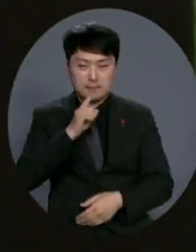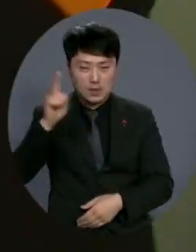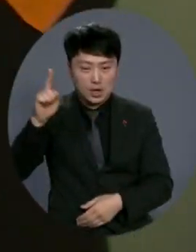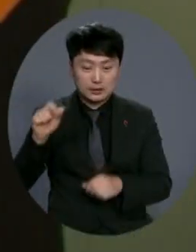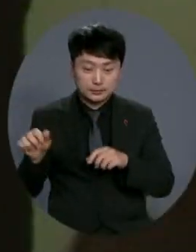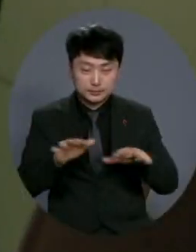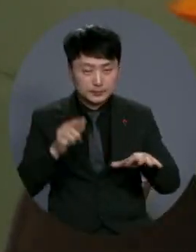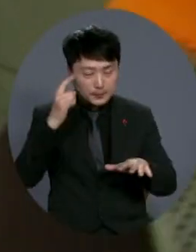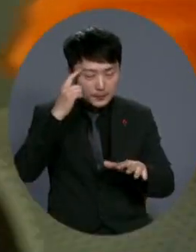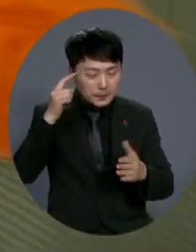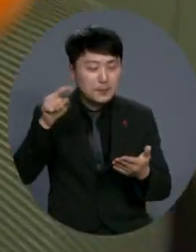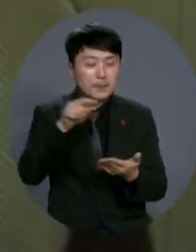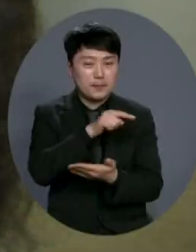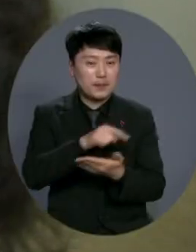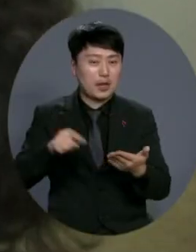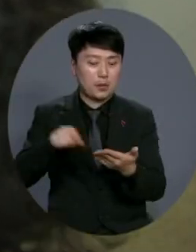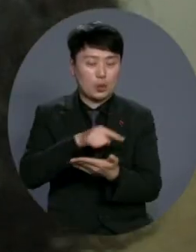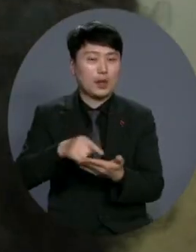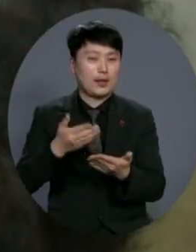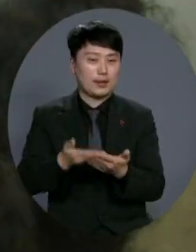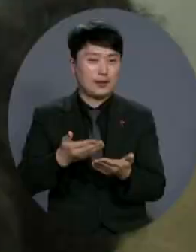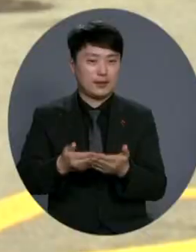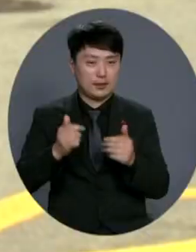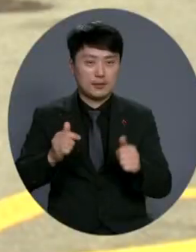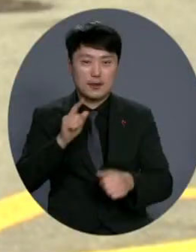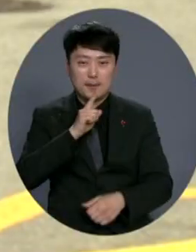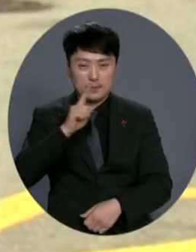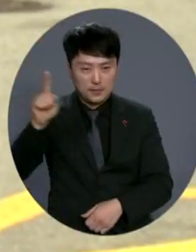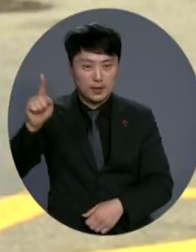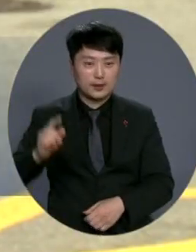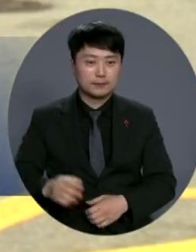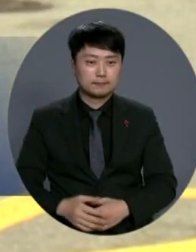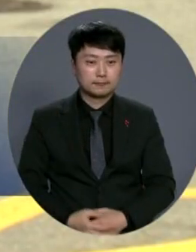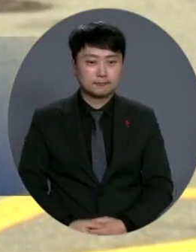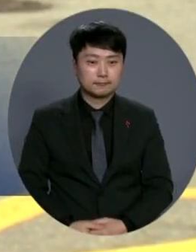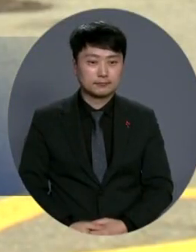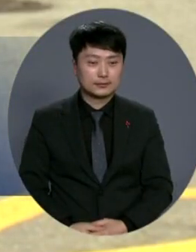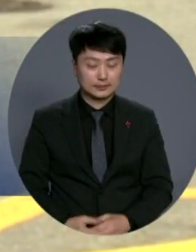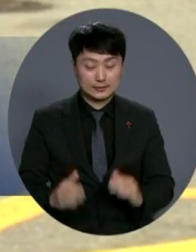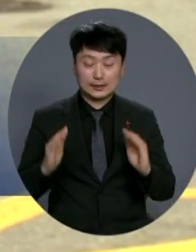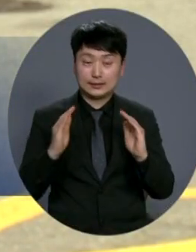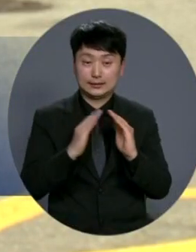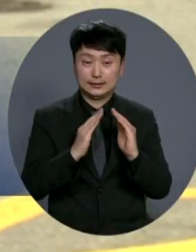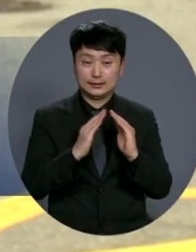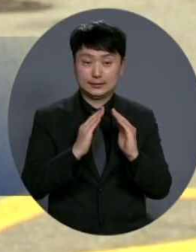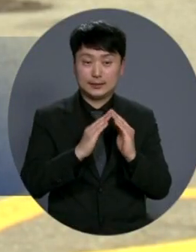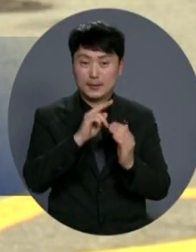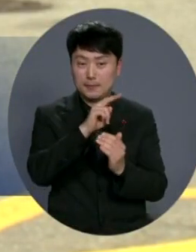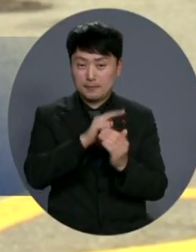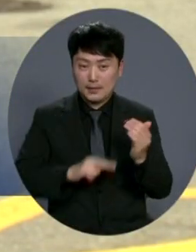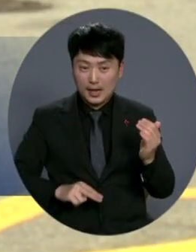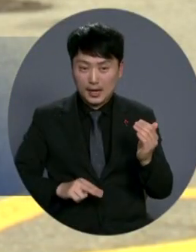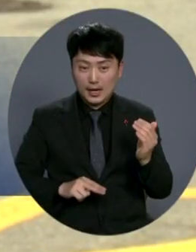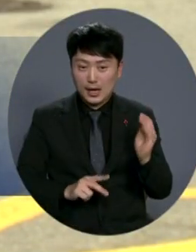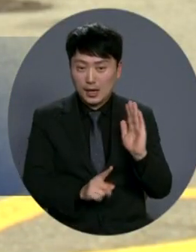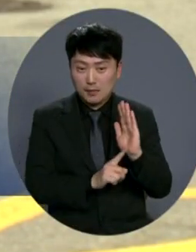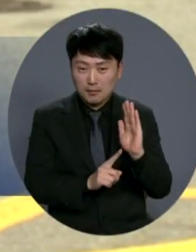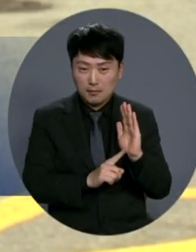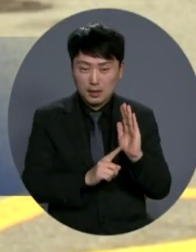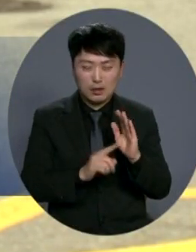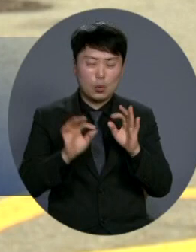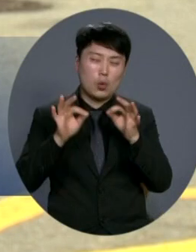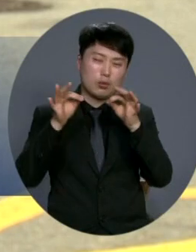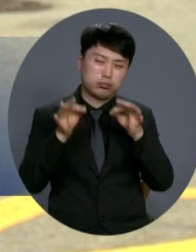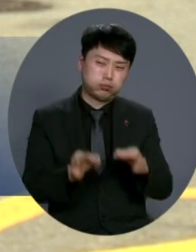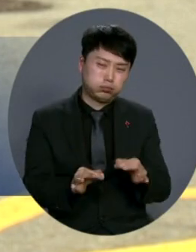입은 정신적 피해를 배상하라는 겁니다. 집 팔고 오려고 내보면 진짜 거의 반토막 났다 해도 과언이 아닐 정도로